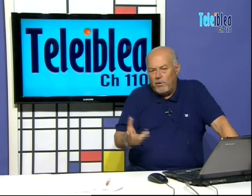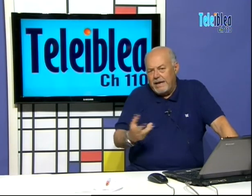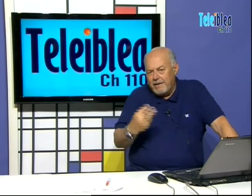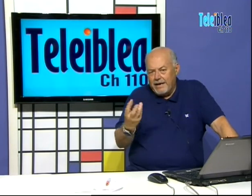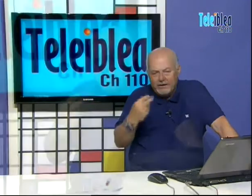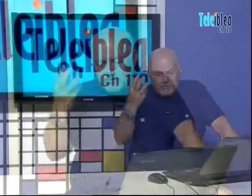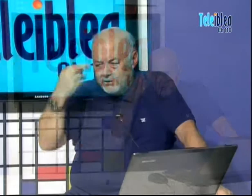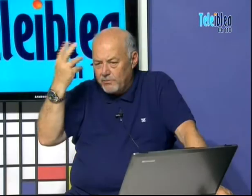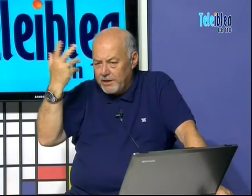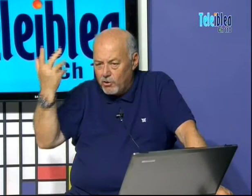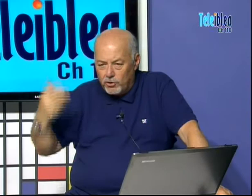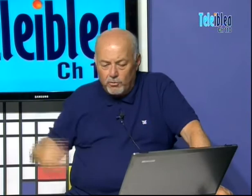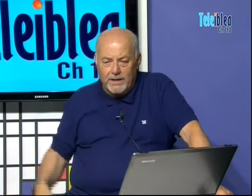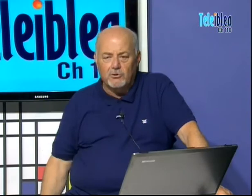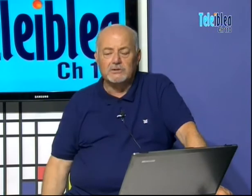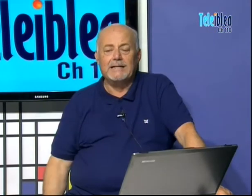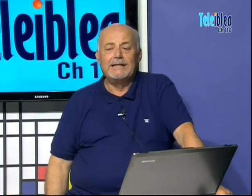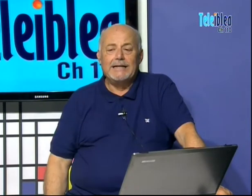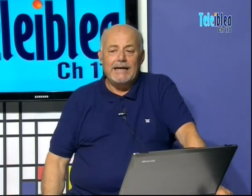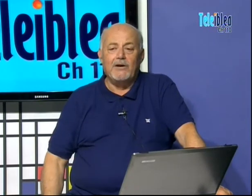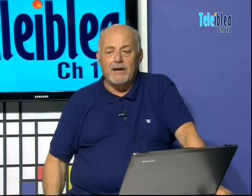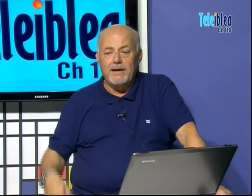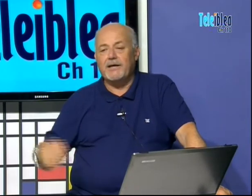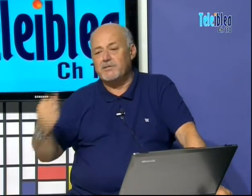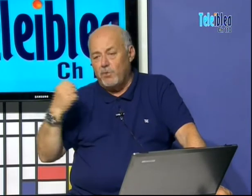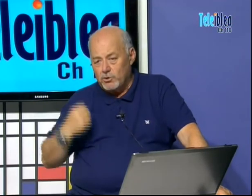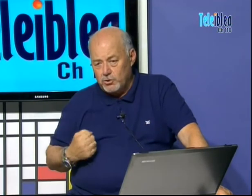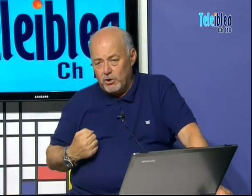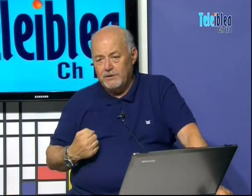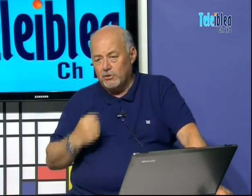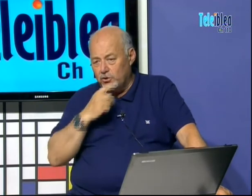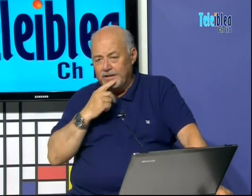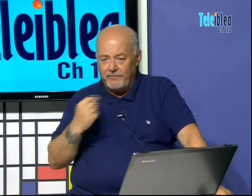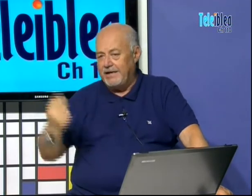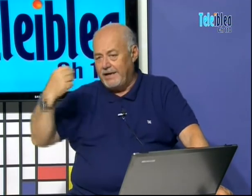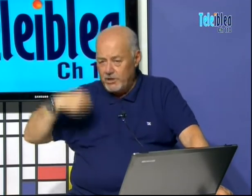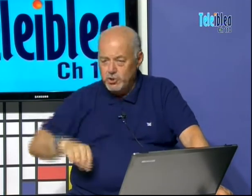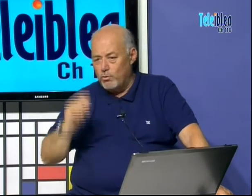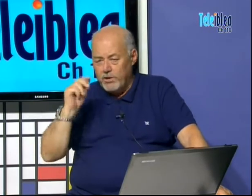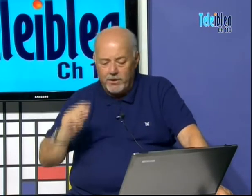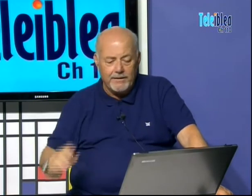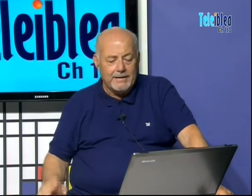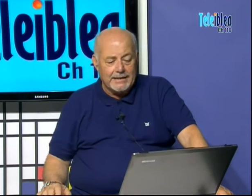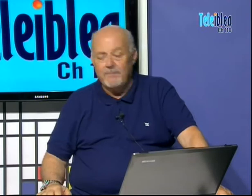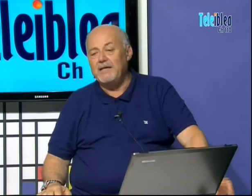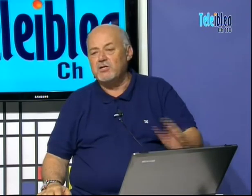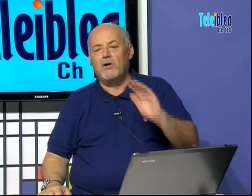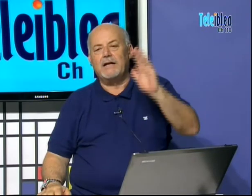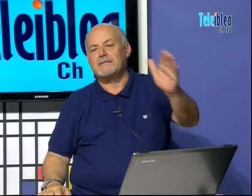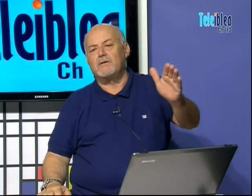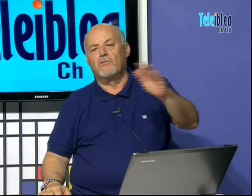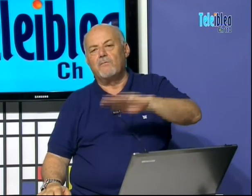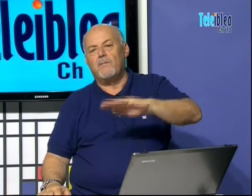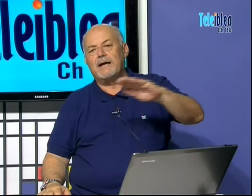no, polemica, io ho detto mi ricordo una cosa. E allora mi ha risposto il dottor Di Fini Junior, che mi dice no,